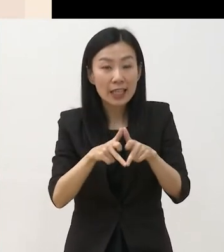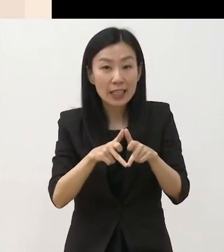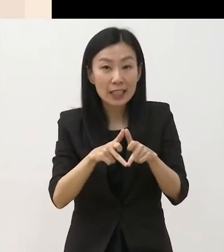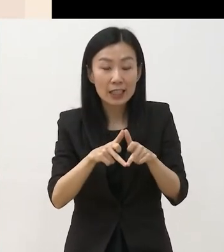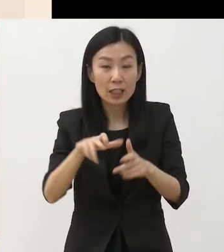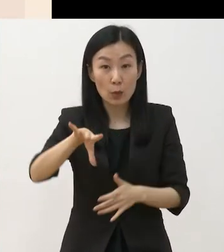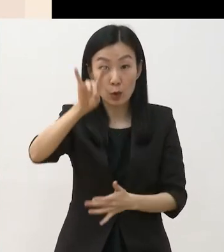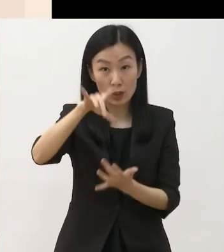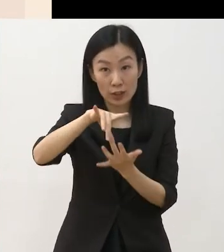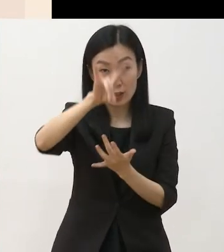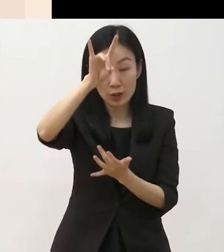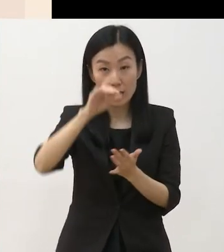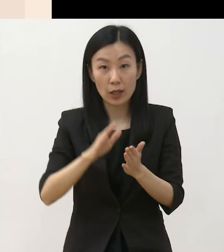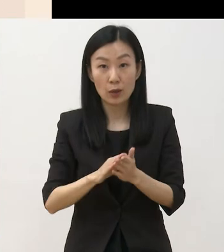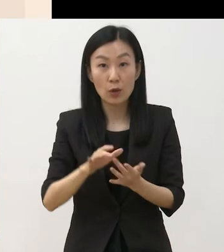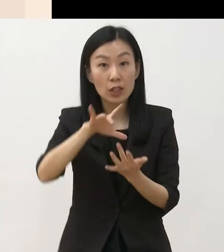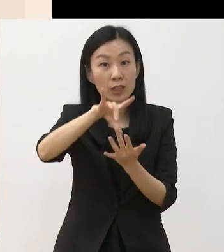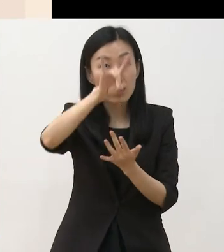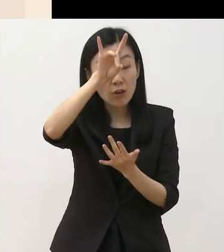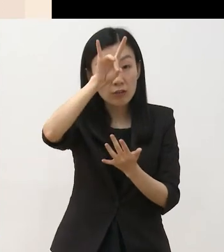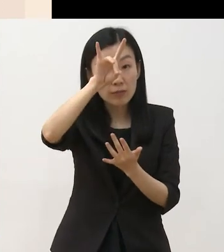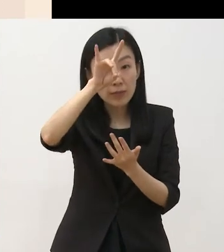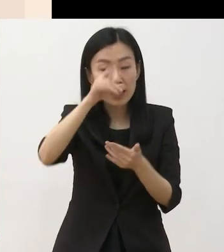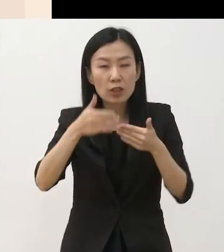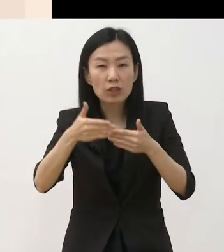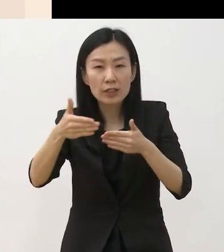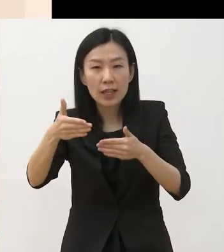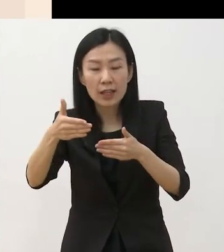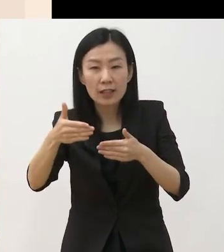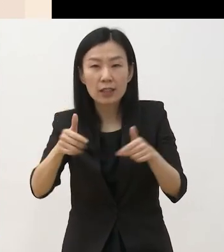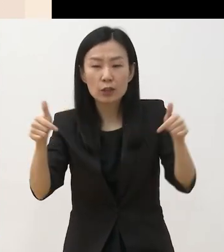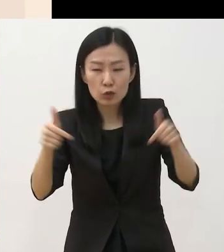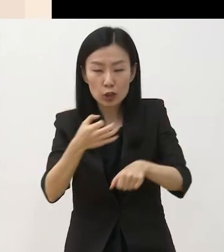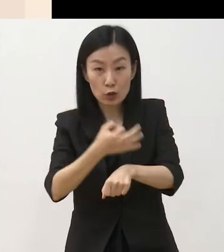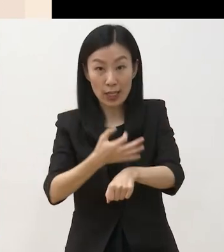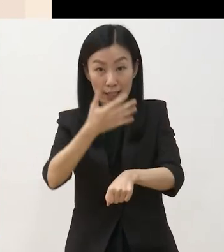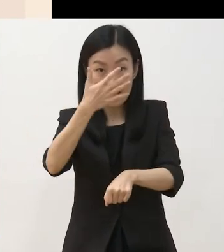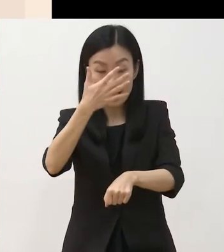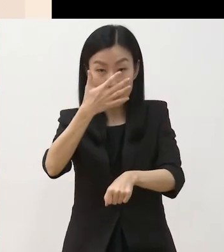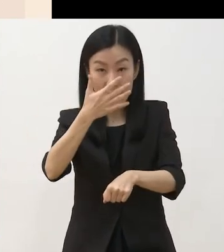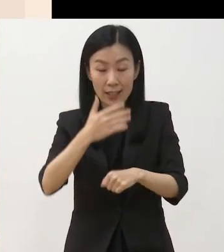그리고 선발 절차에 대한 간소화 내용들이 있습니다.